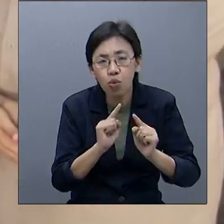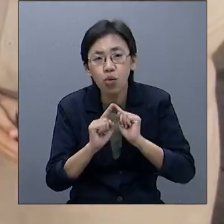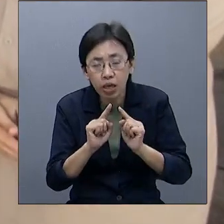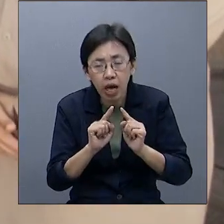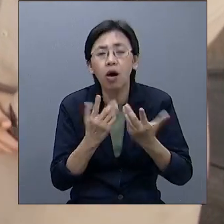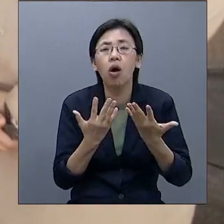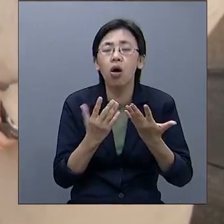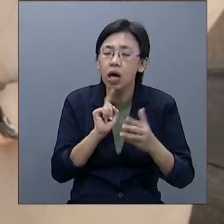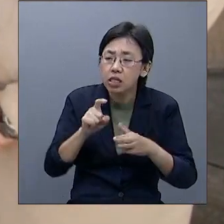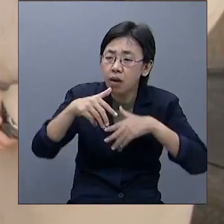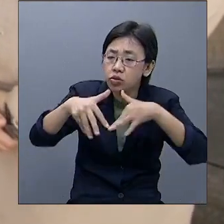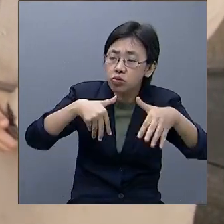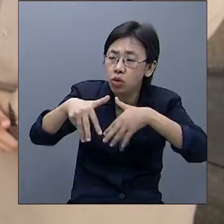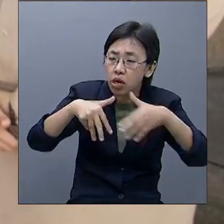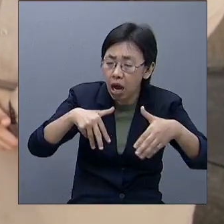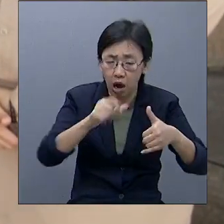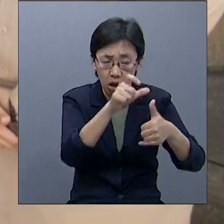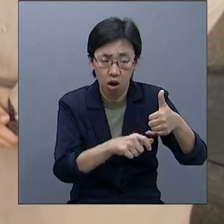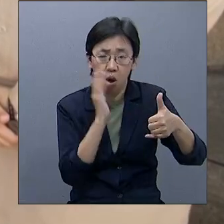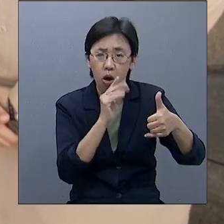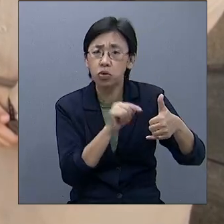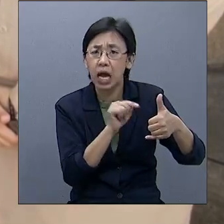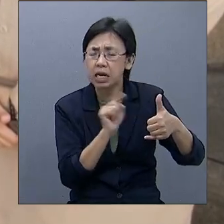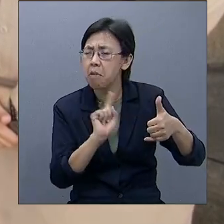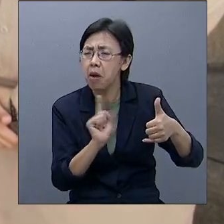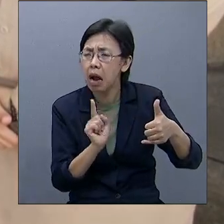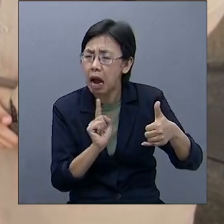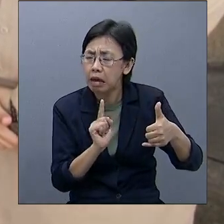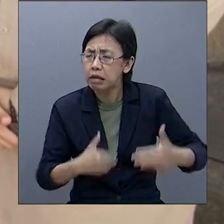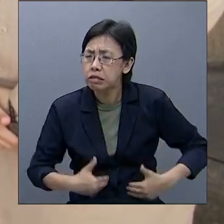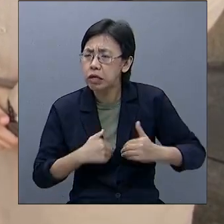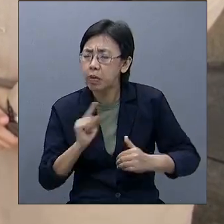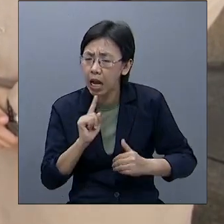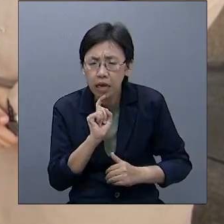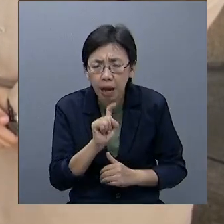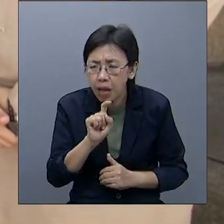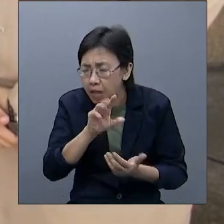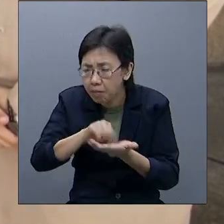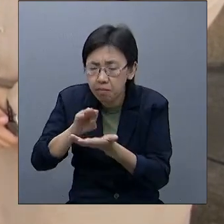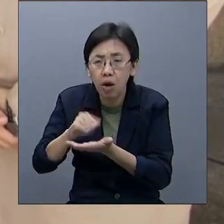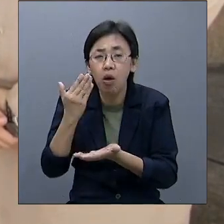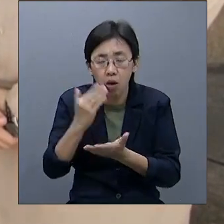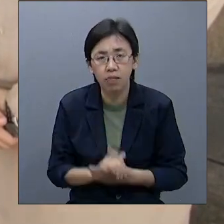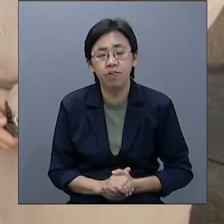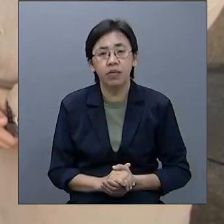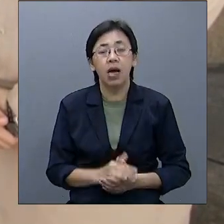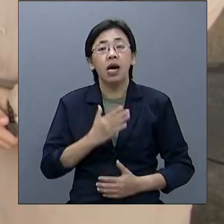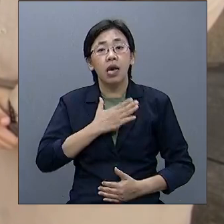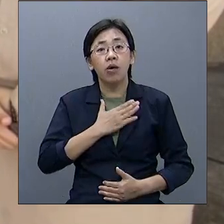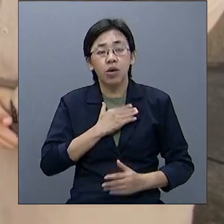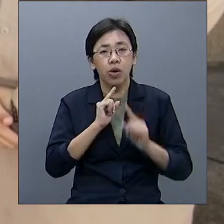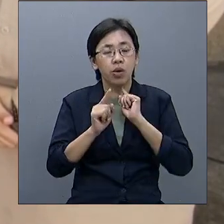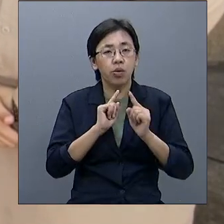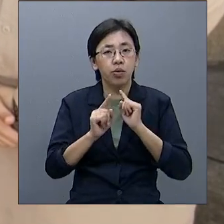นว่าสภาพข้อที่จริงของคุณลุงเนี่ยเป็นยังไงนะครับและในเบื้องต้นเนี่ยทางเราได้มีการพูดคุ